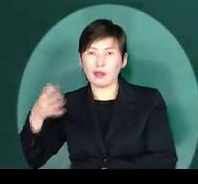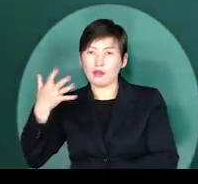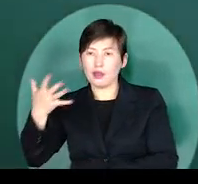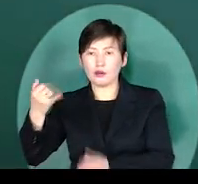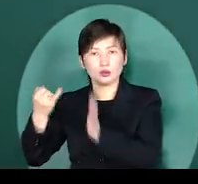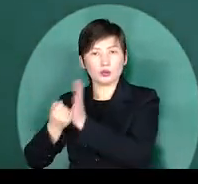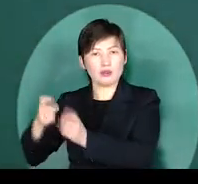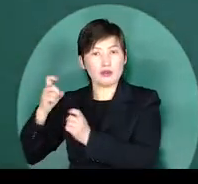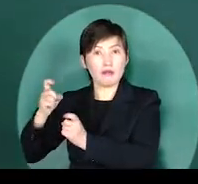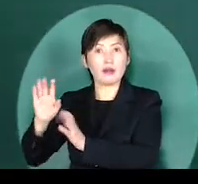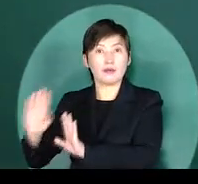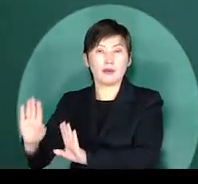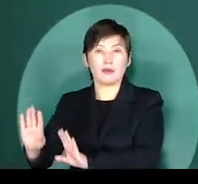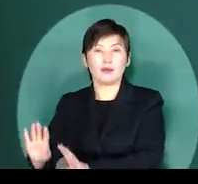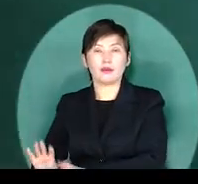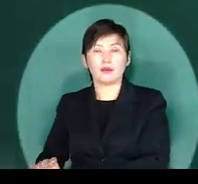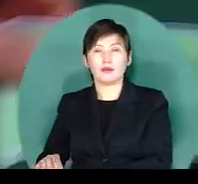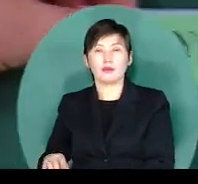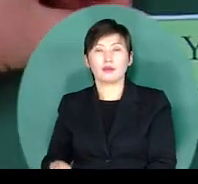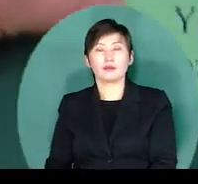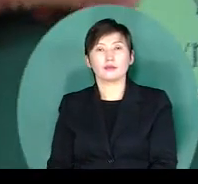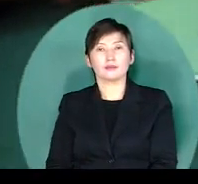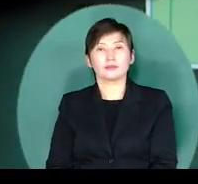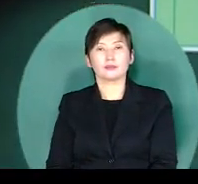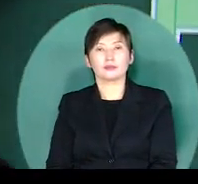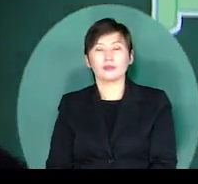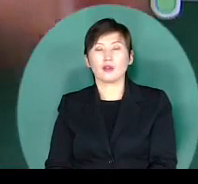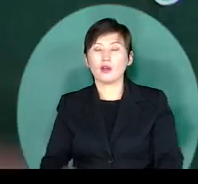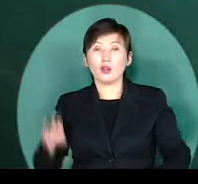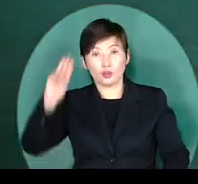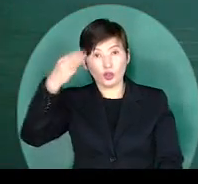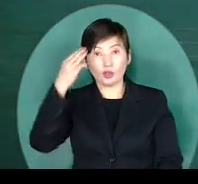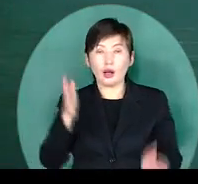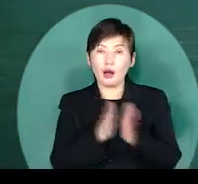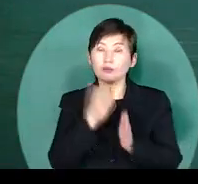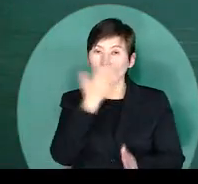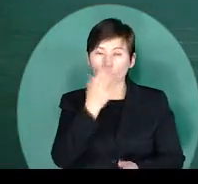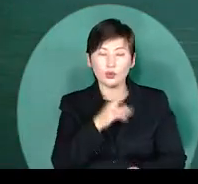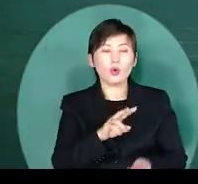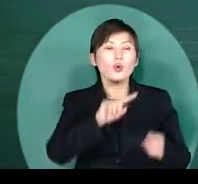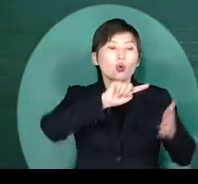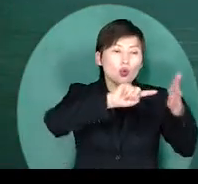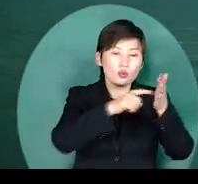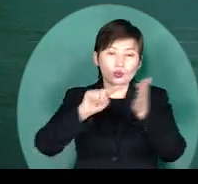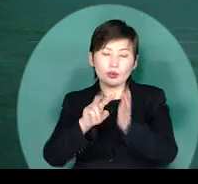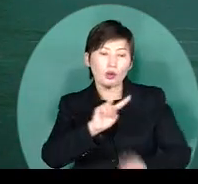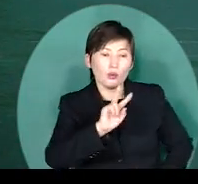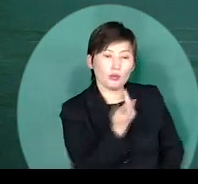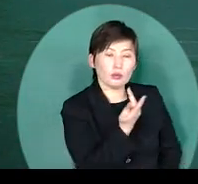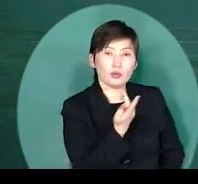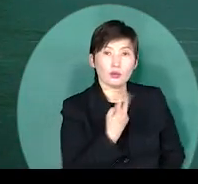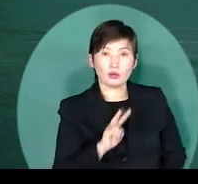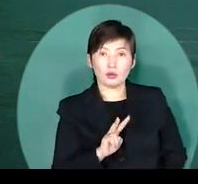дүгнэлт бас хурж байна. За, юу гэсэн тодорхойлт явагч бүгдээрээ хамтдаа уншъя. үржигдэхүүний байр солигдоход үржвэрийн